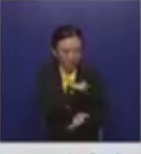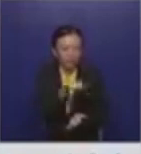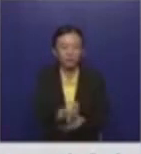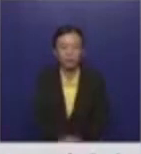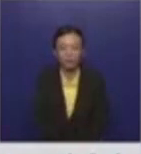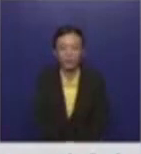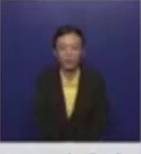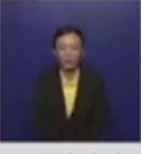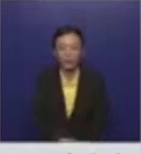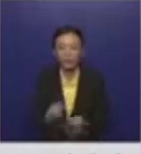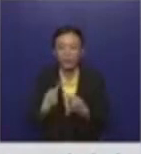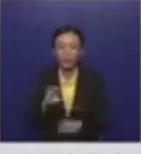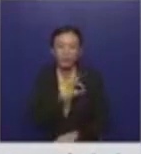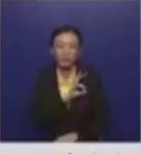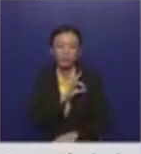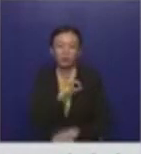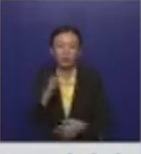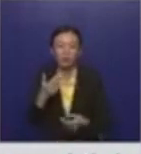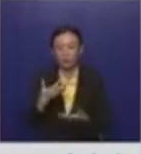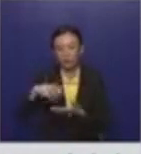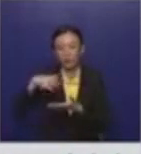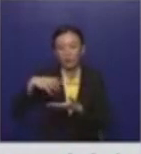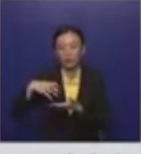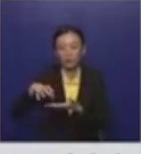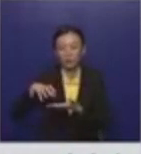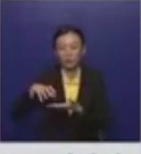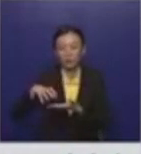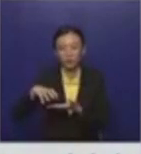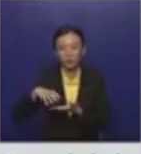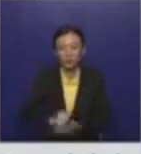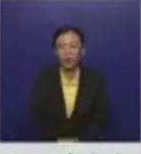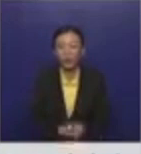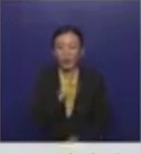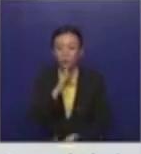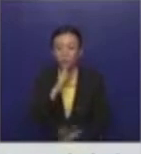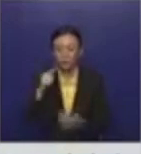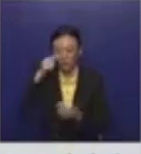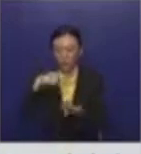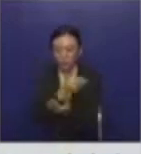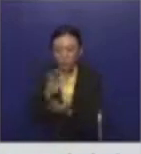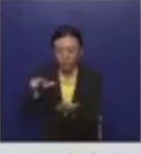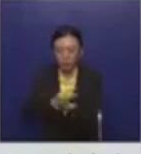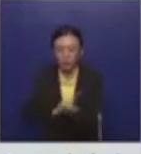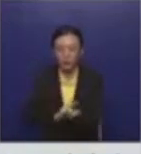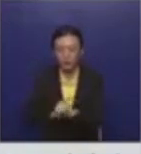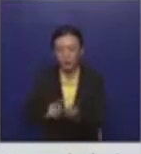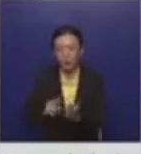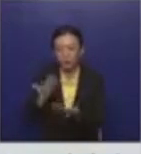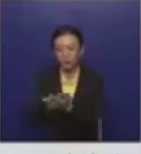สิ่งที่ท่านสมาชิกพูดไปเนี่ยท่านไม่มองบอกว่าผู้ประกอบการภายในประเทศที่เขาต้องรับภาษีเยอะม